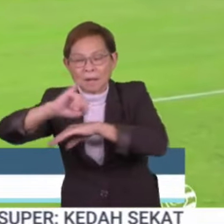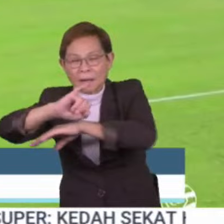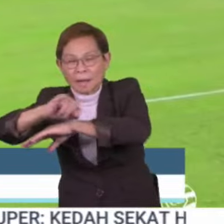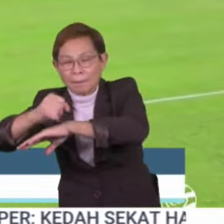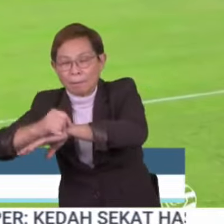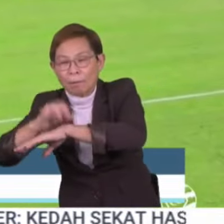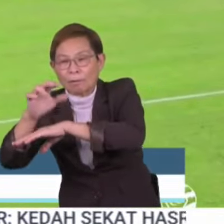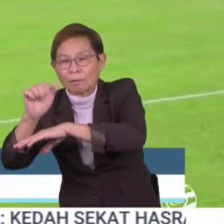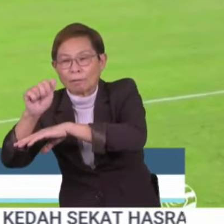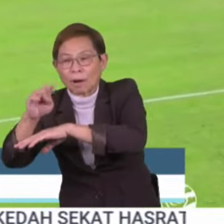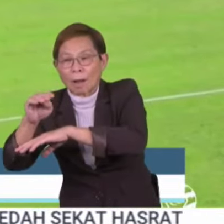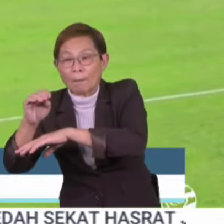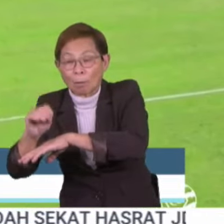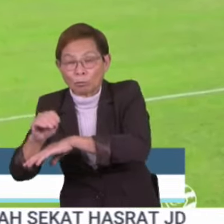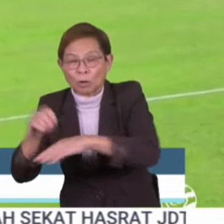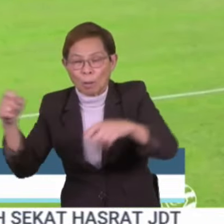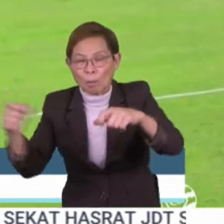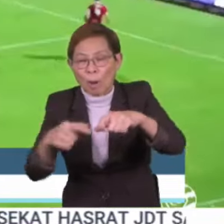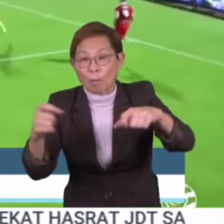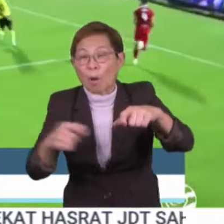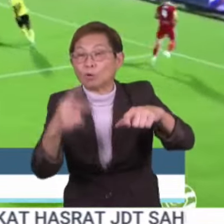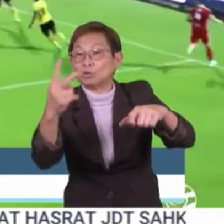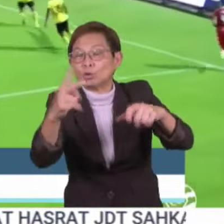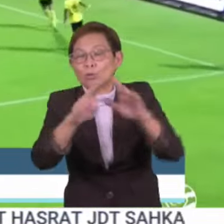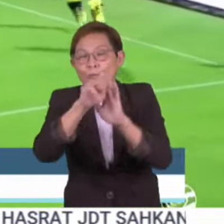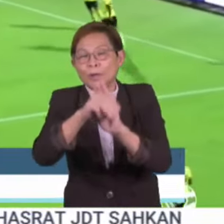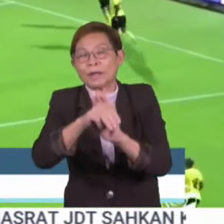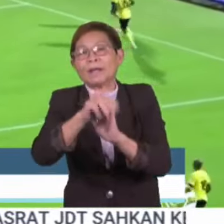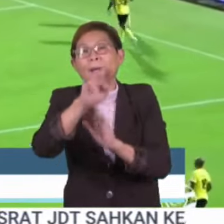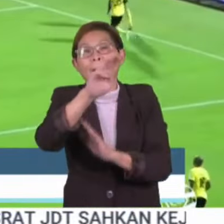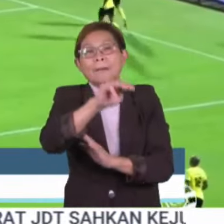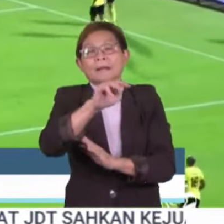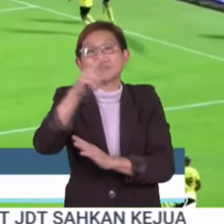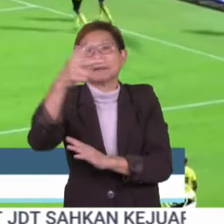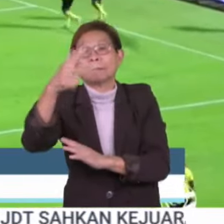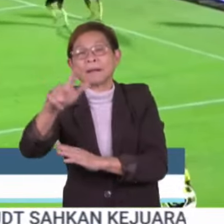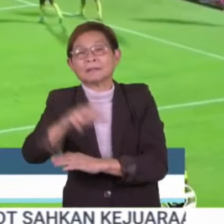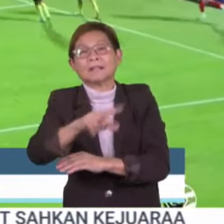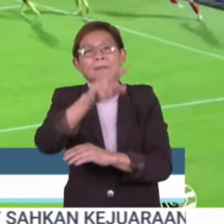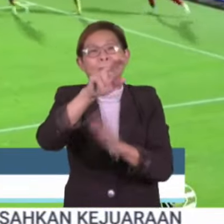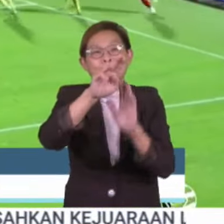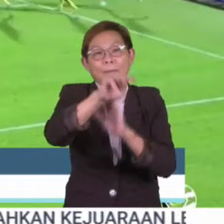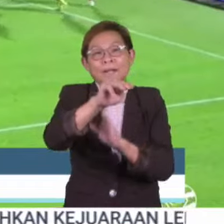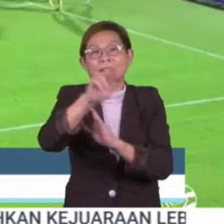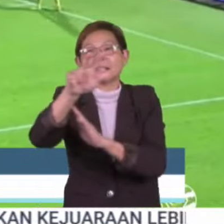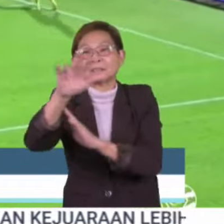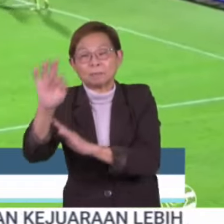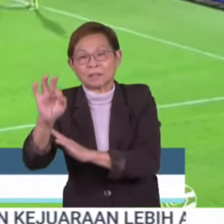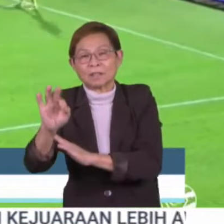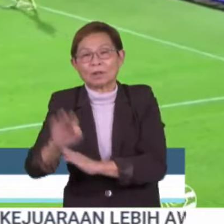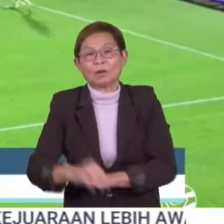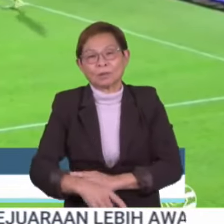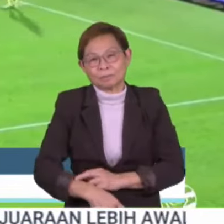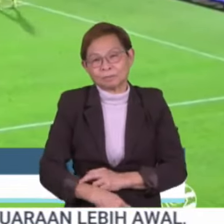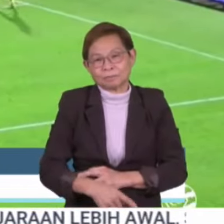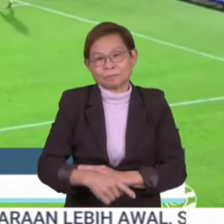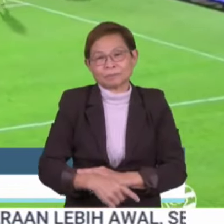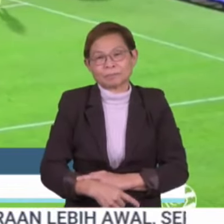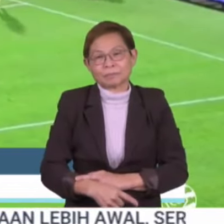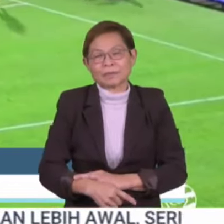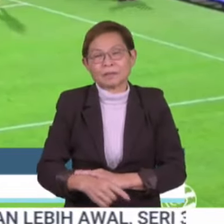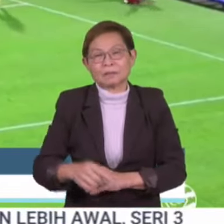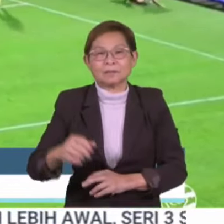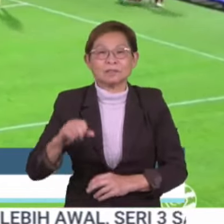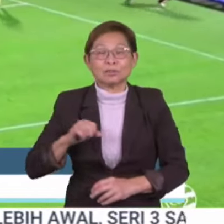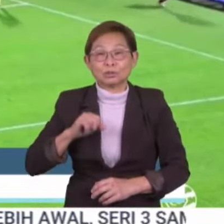Ramon masing-masing pada menit ke-13 dan 29 untuk meletakkan skuad sang badak mendahului 20